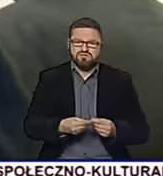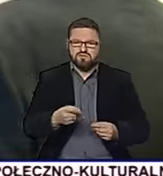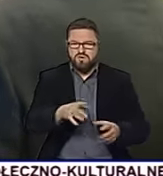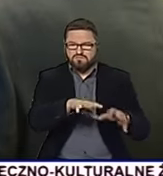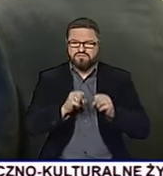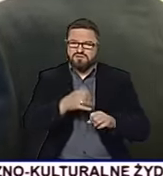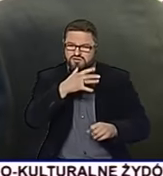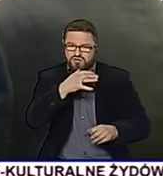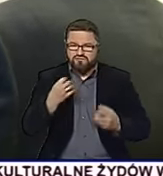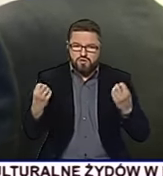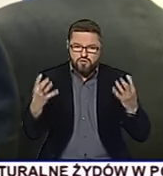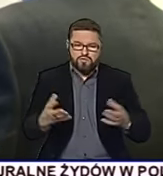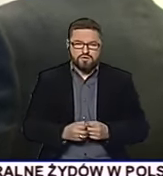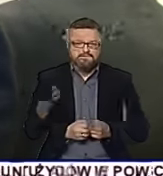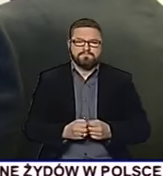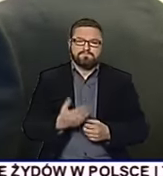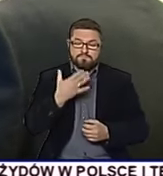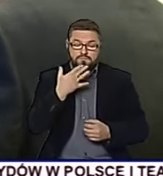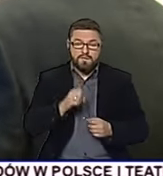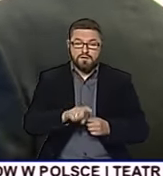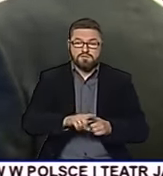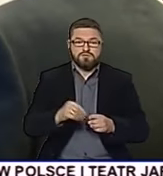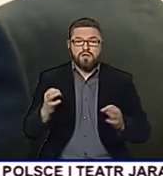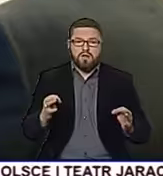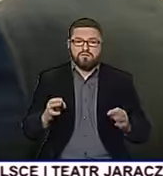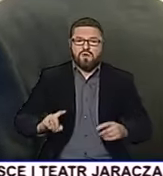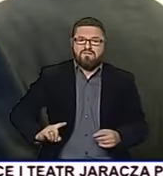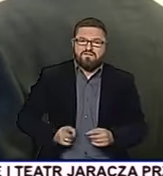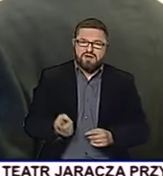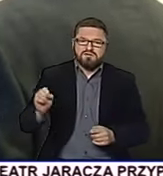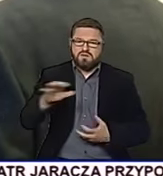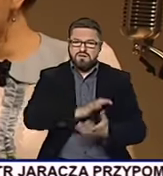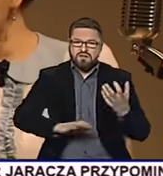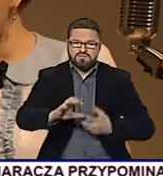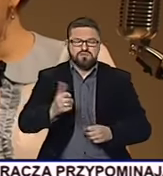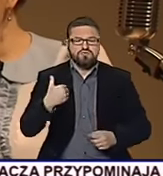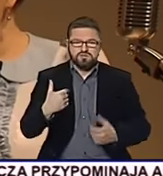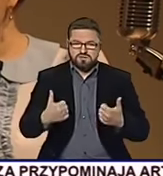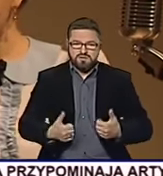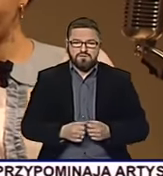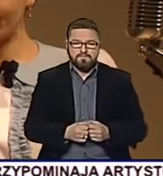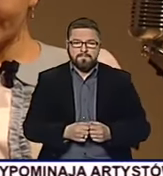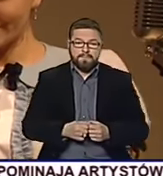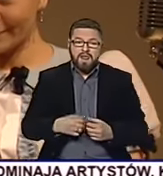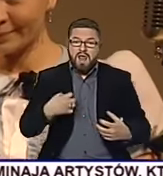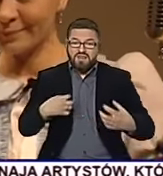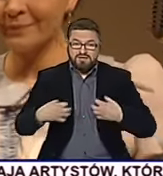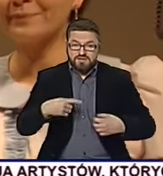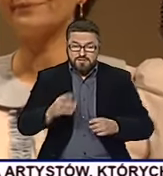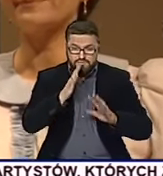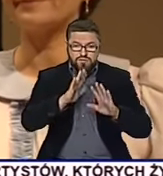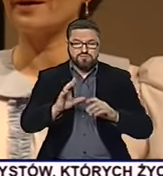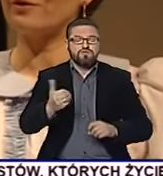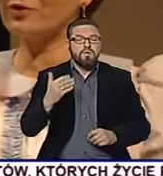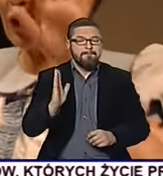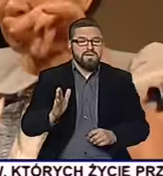żydowskiej. W czasie inauguracji nawiązywano też do aktualnych wydarzeń we Francji i na świecie. Artyści w czasie próby dali przedsmak tego, co znajdzie się w